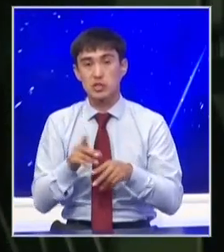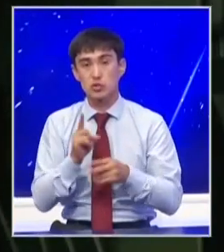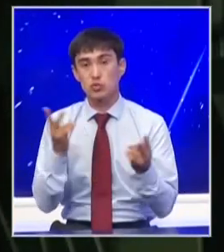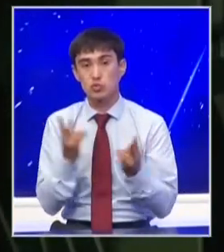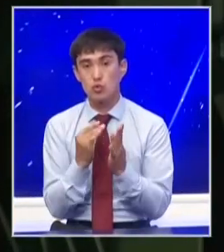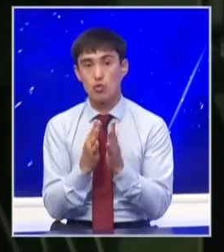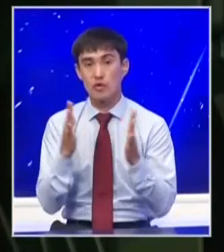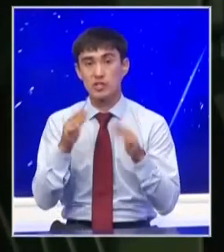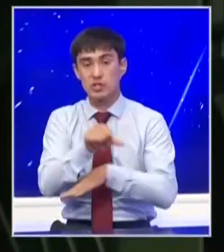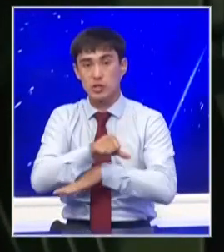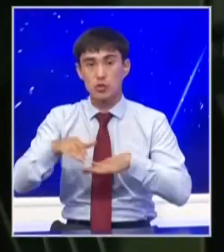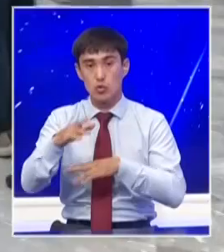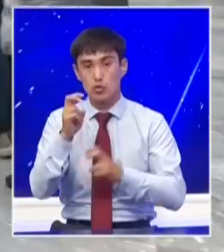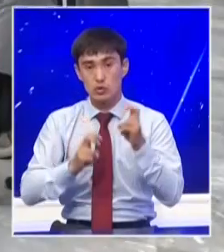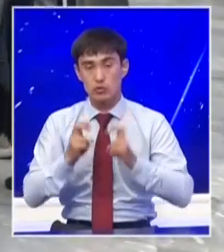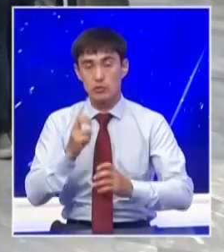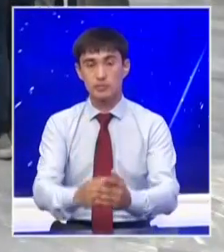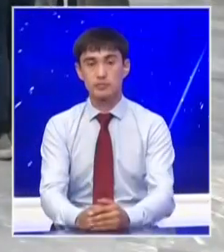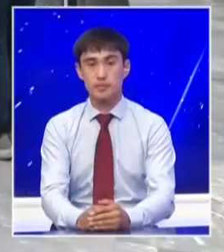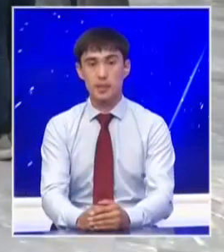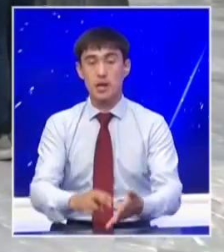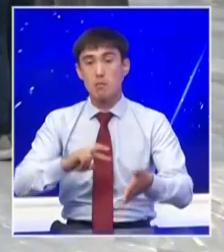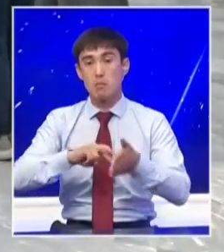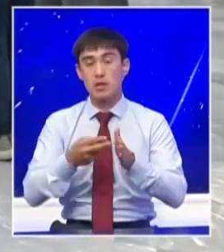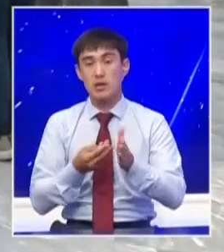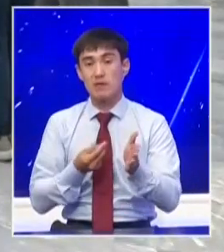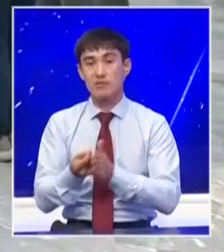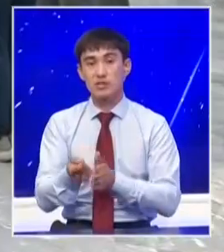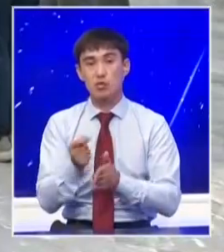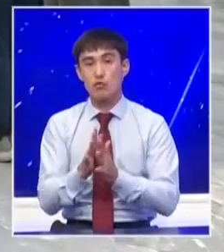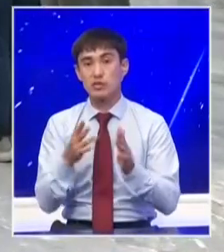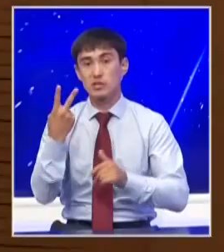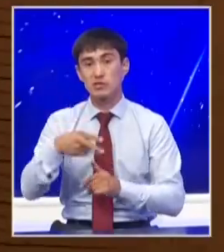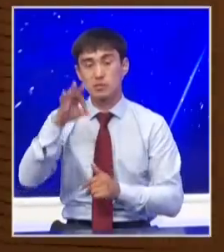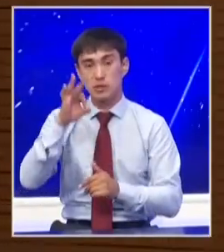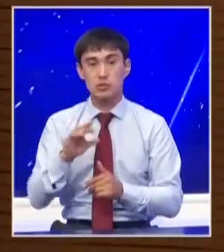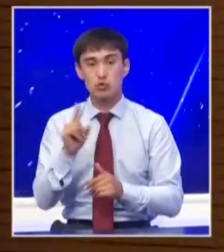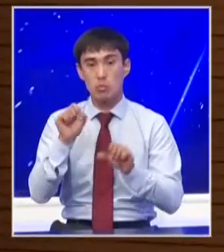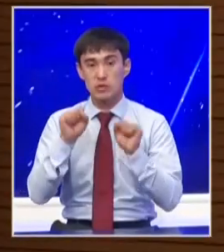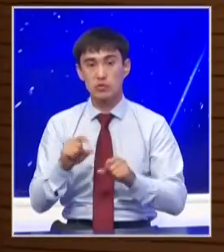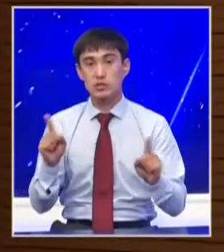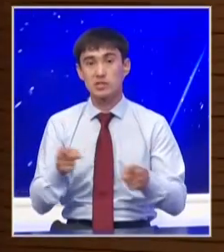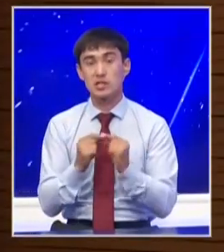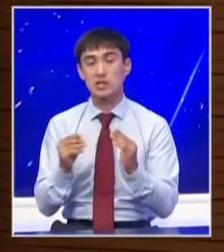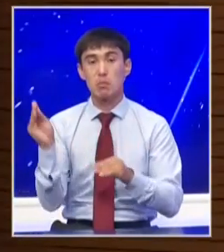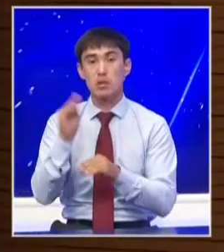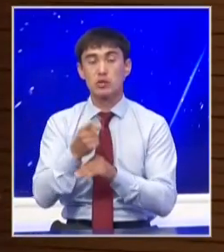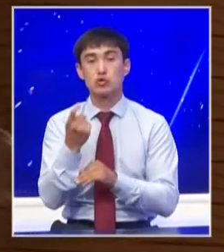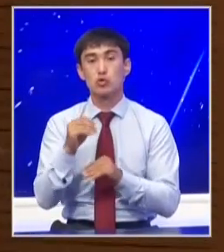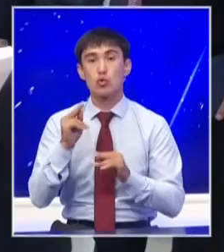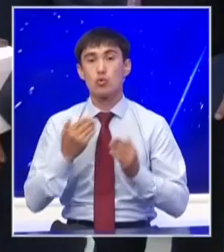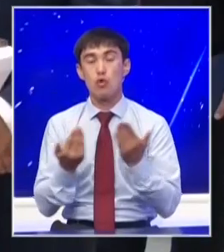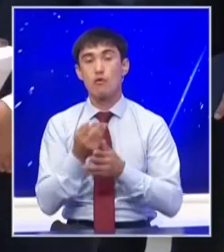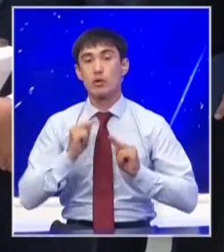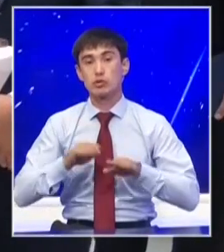нужно увеличить территорию завода. В планах инвесторов увеличить производство на 20%, что позволит создать дополнительно 100 новых